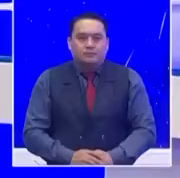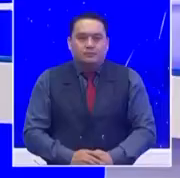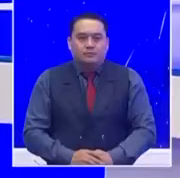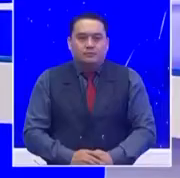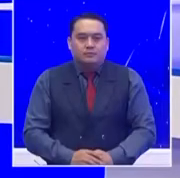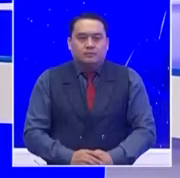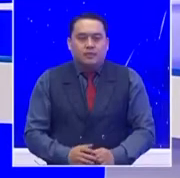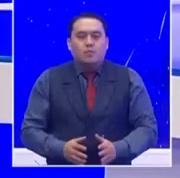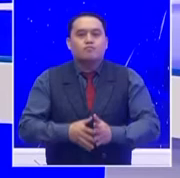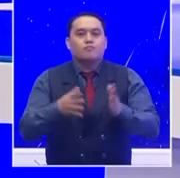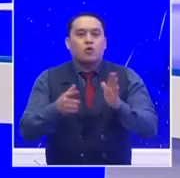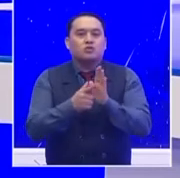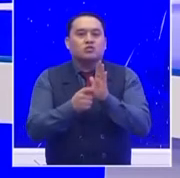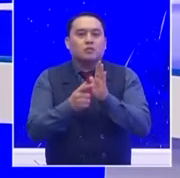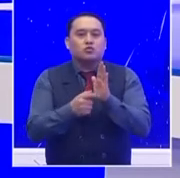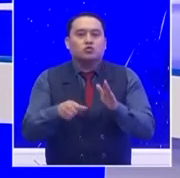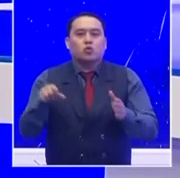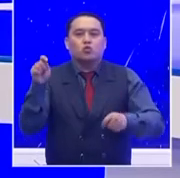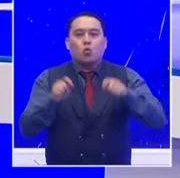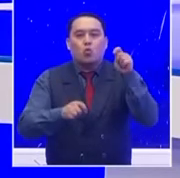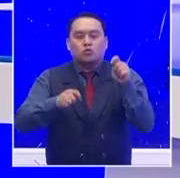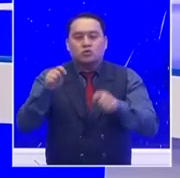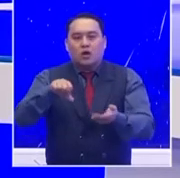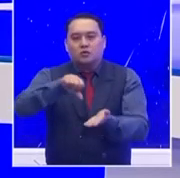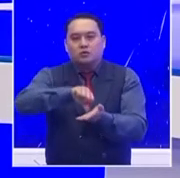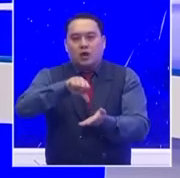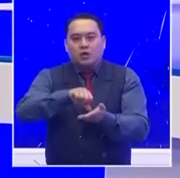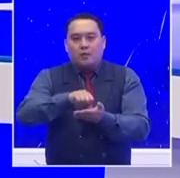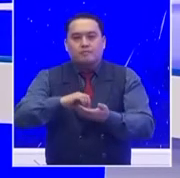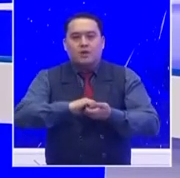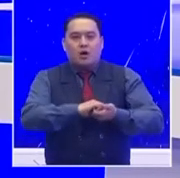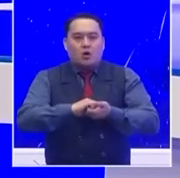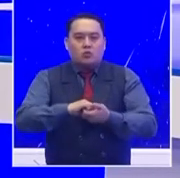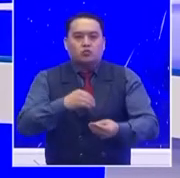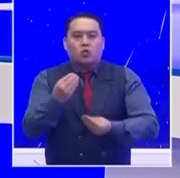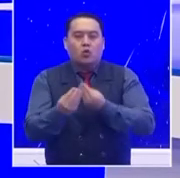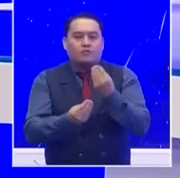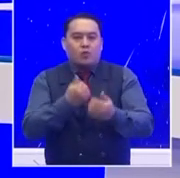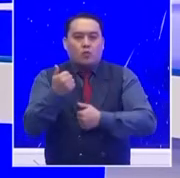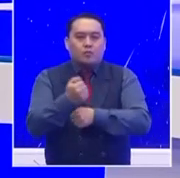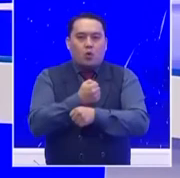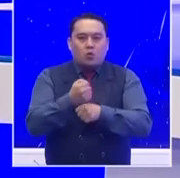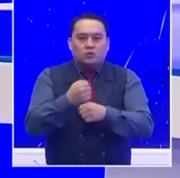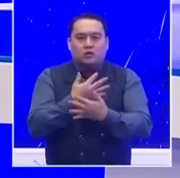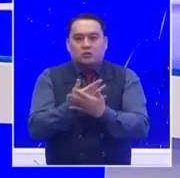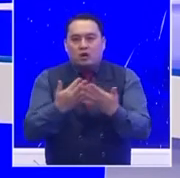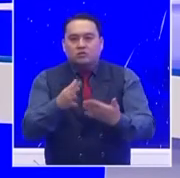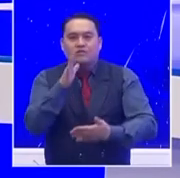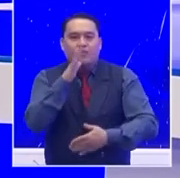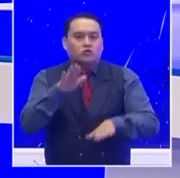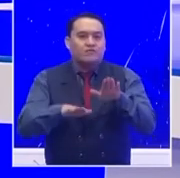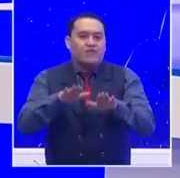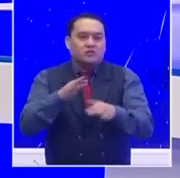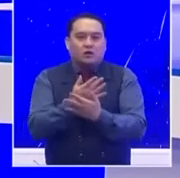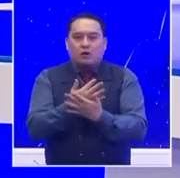более 700 участников сошлись в жарких поединках по панкратиону и грепплингу а и гбц разных возрастов и весовых